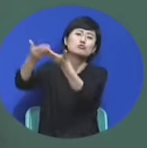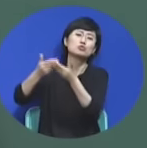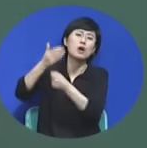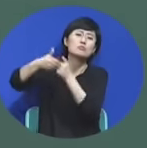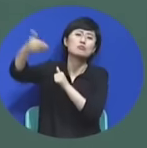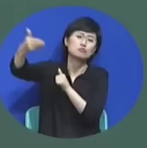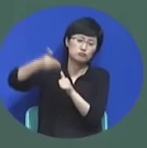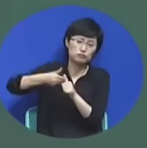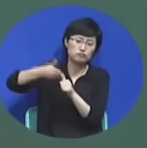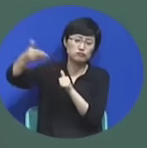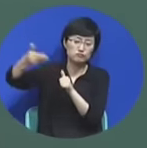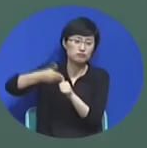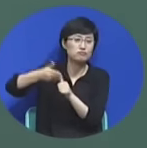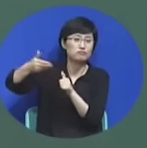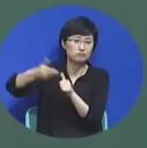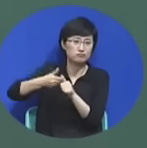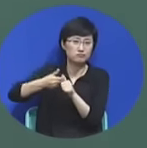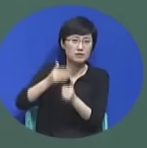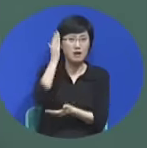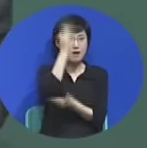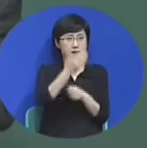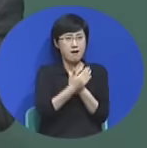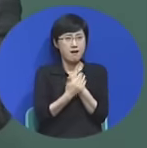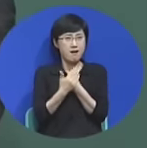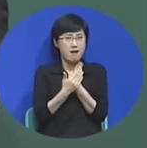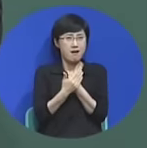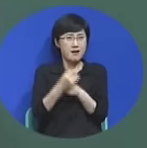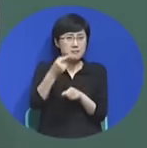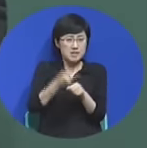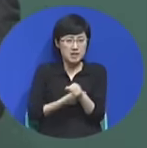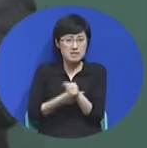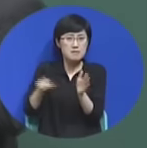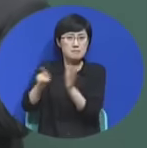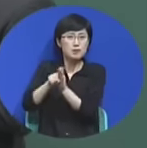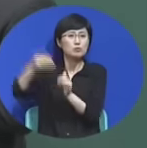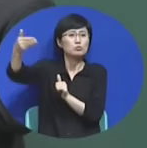这个信望爱是神所加给我们的。 그래서 우리가 은혜 받으면 그 믿음이 오죠.